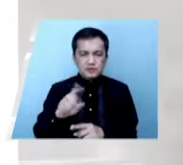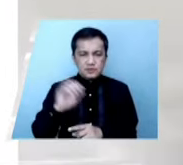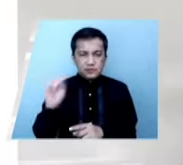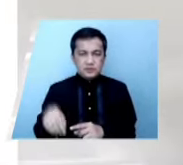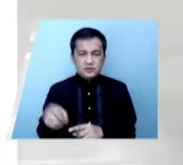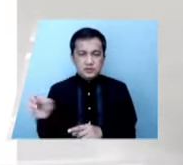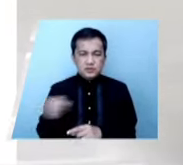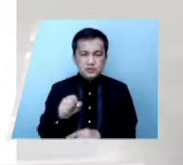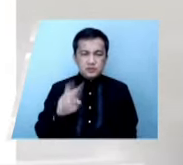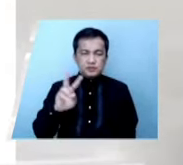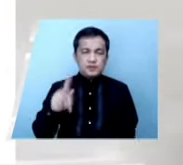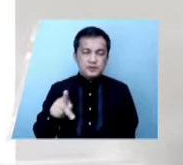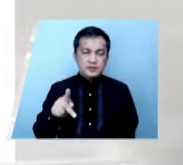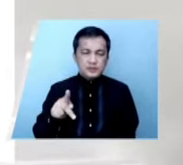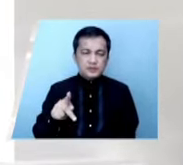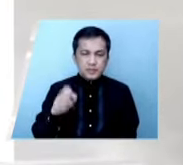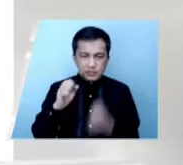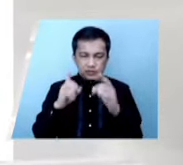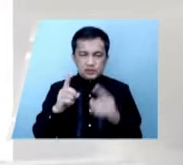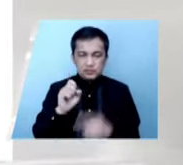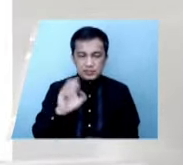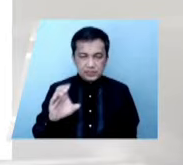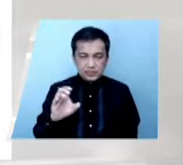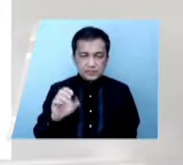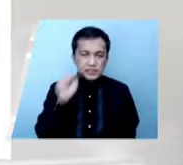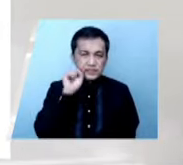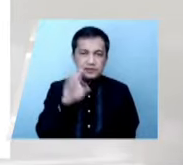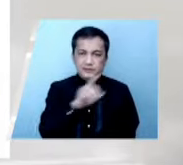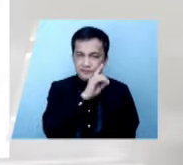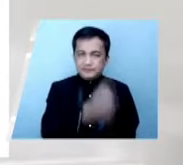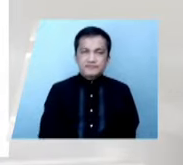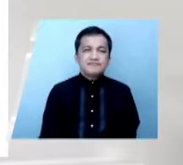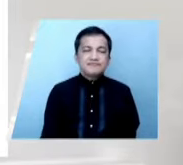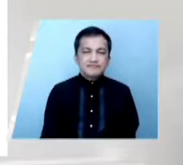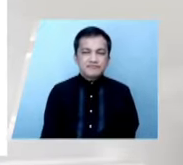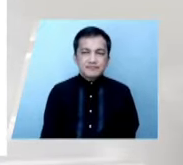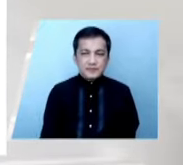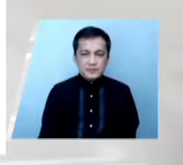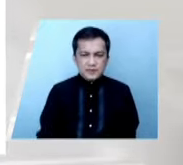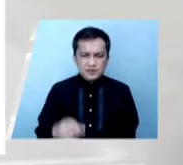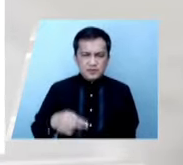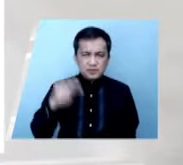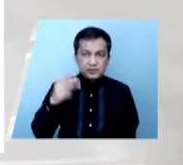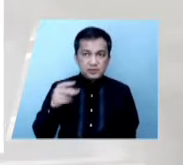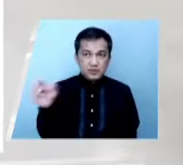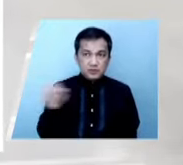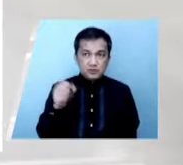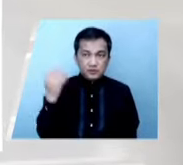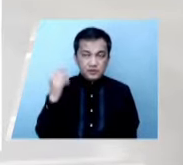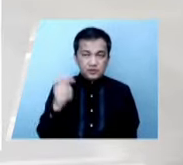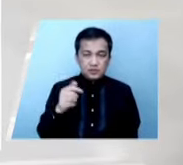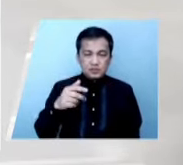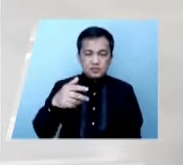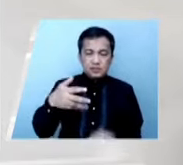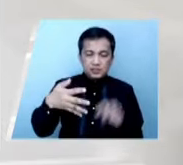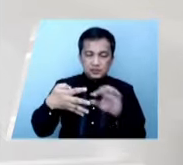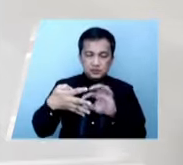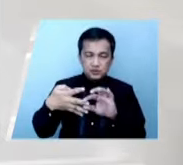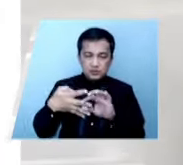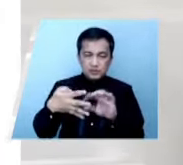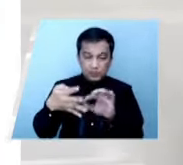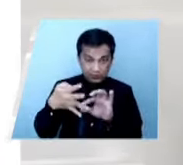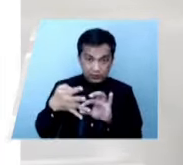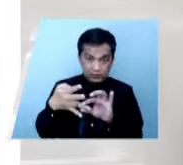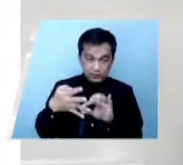Vice President at Education Secretary Sara Duterte. Mas mataas ang nakuha niya noong third quarter ng